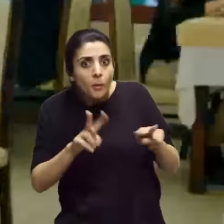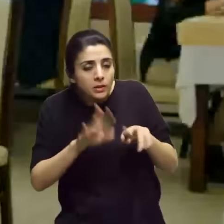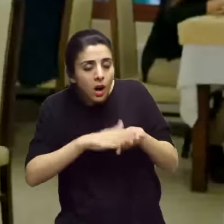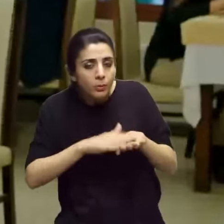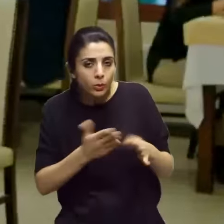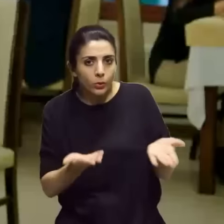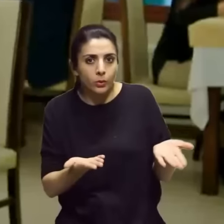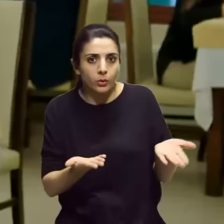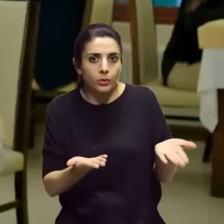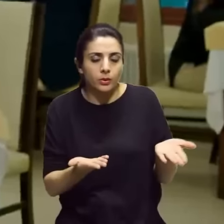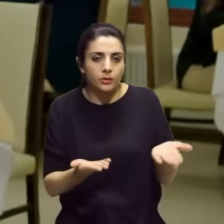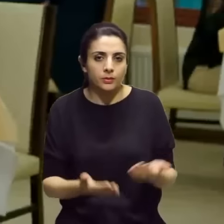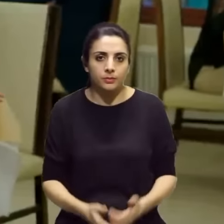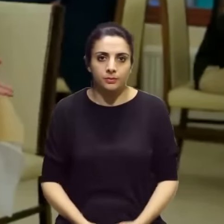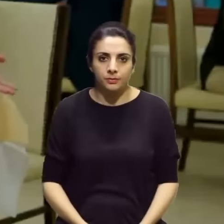Mazhar!